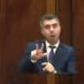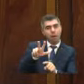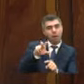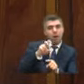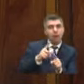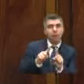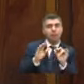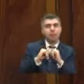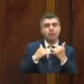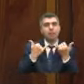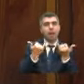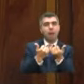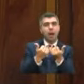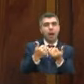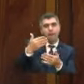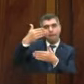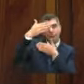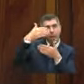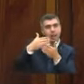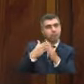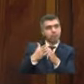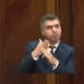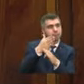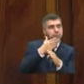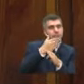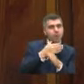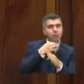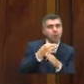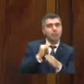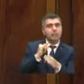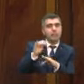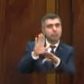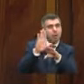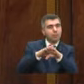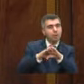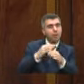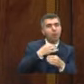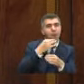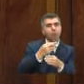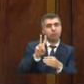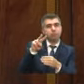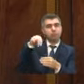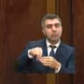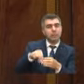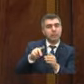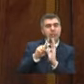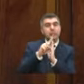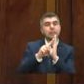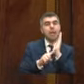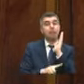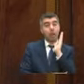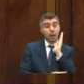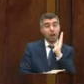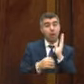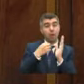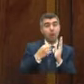المغربية التي تمت في المرحلة الأخيرة مع الدعوة لليقظة خاصة، وأن هذا الأسبوع سيشهد تحركات